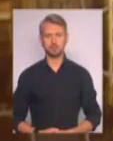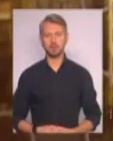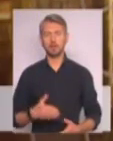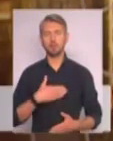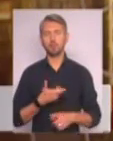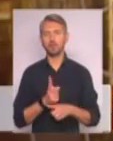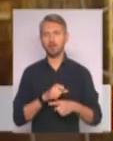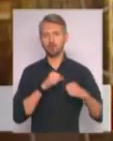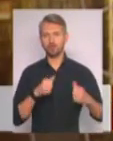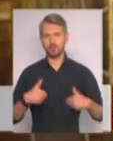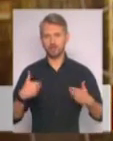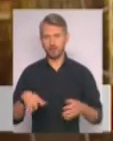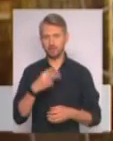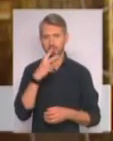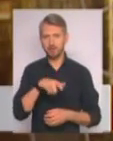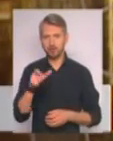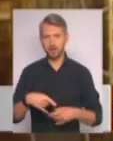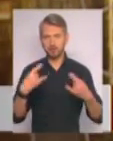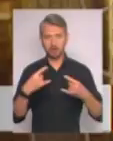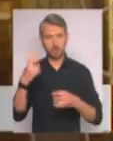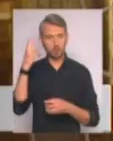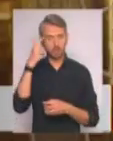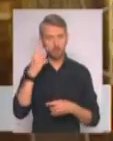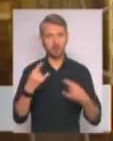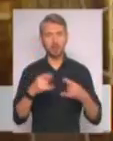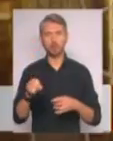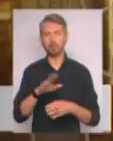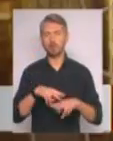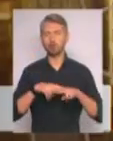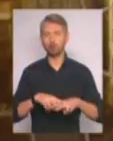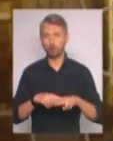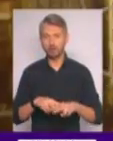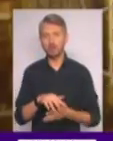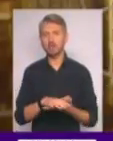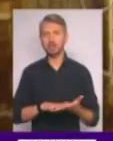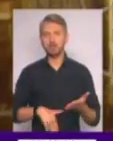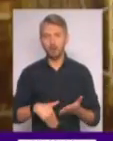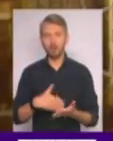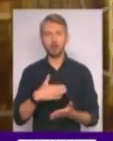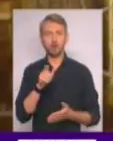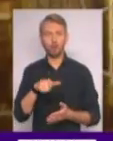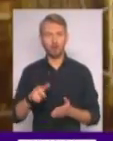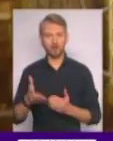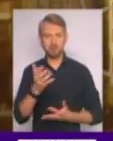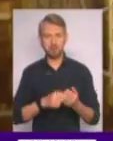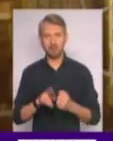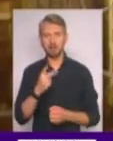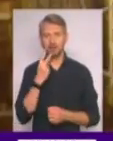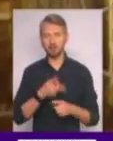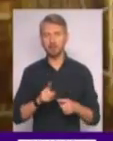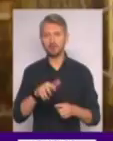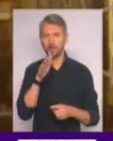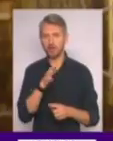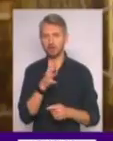Мої найщиріші вітання всім глядачам телеканалу «Київ», каналу «Європейської столиці». Триває ефір громадської приймальні. Як завжди, у цей час